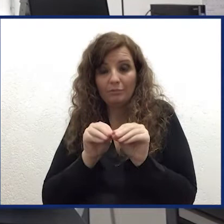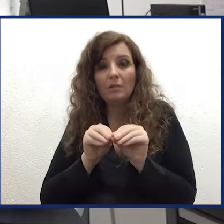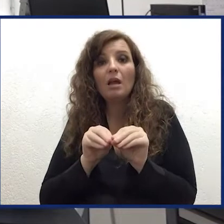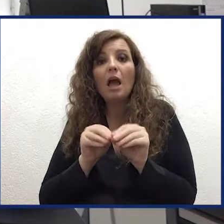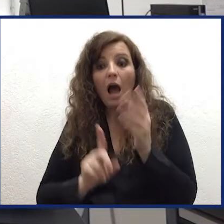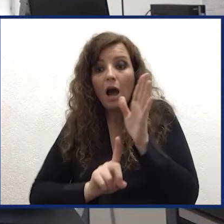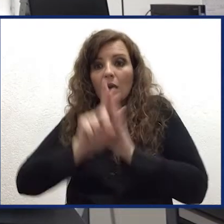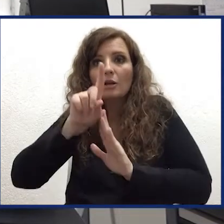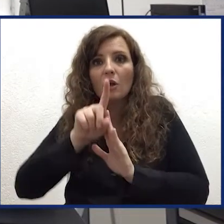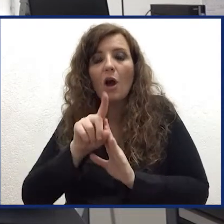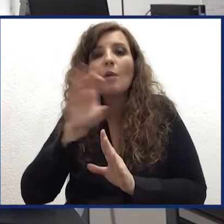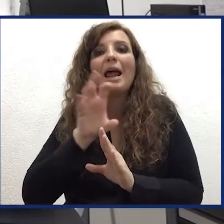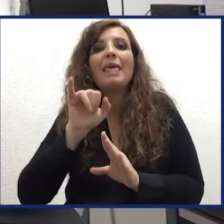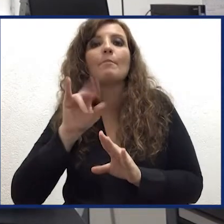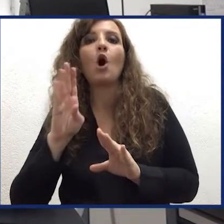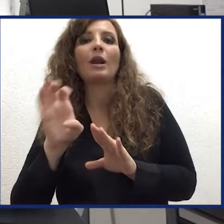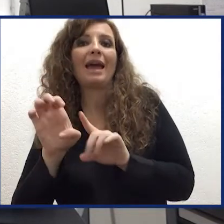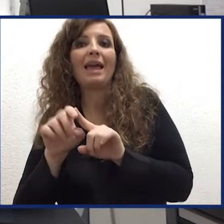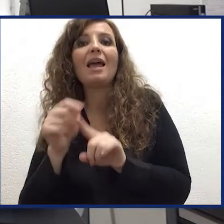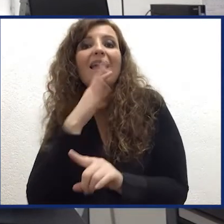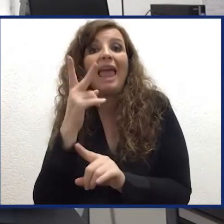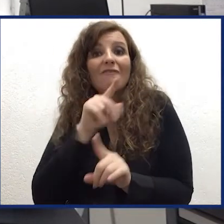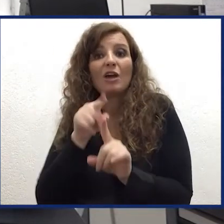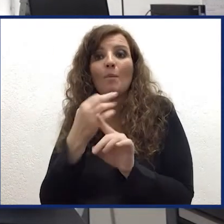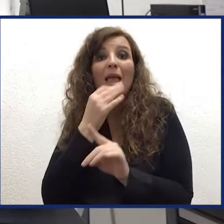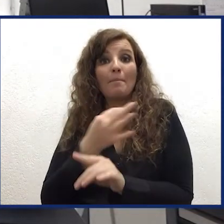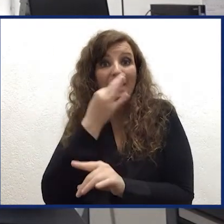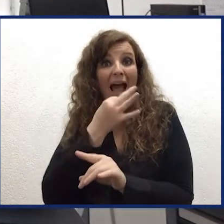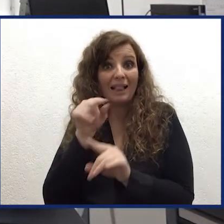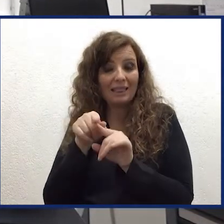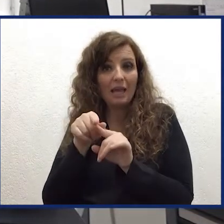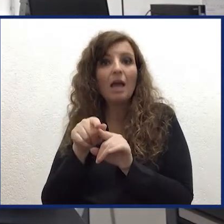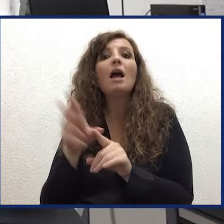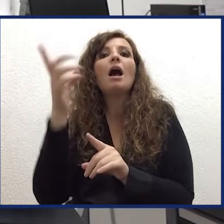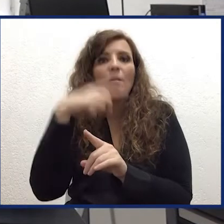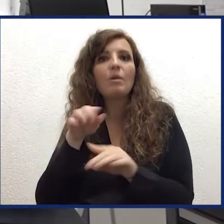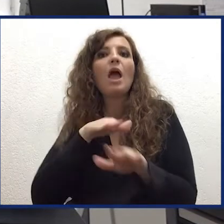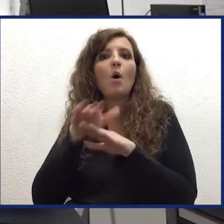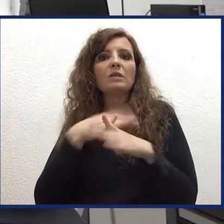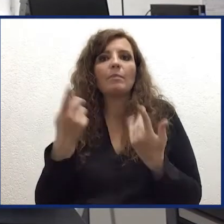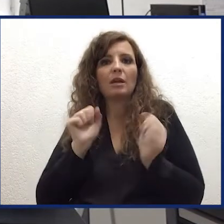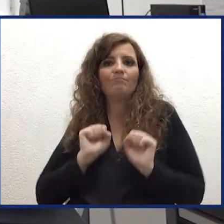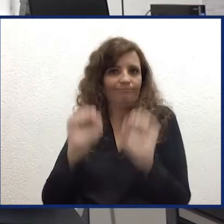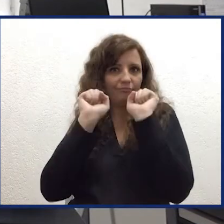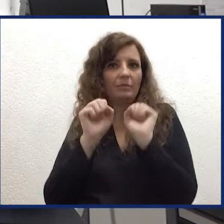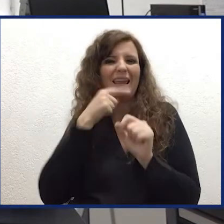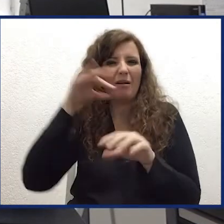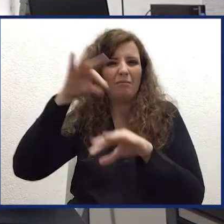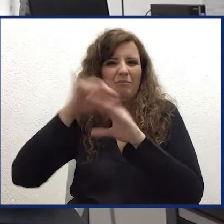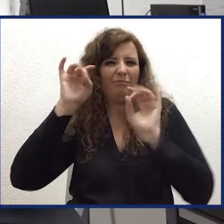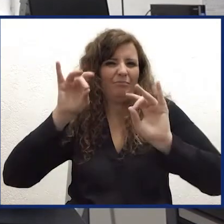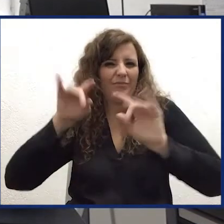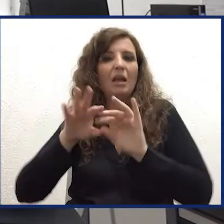contatto e si ha la produzione dell'olorepina glucone, che per quanto riguarda le piante è utilizzato per la difesa contro i patogeni e